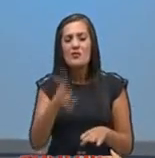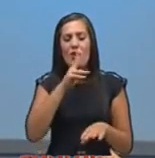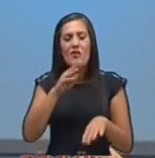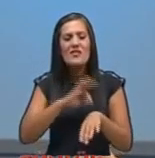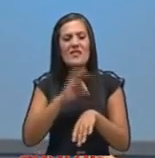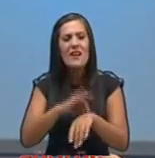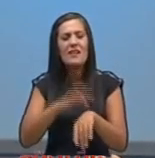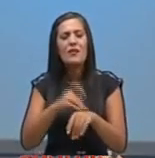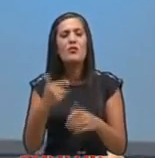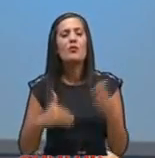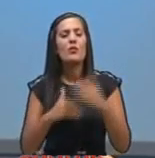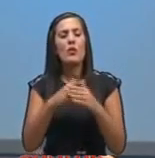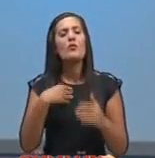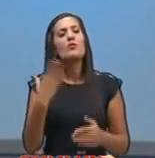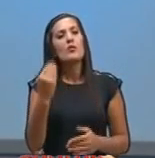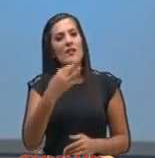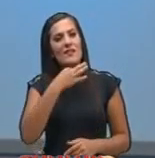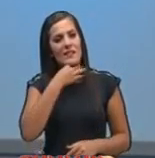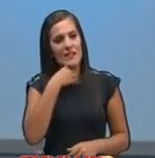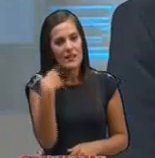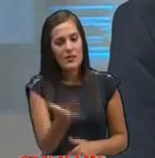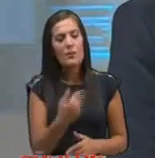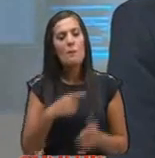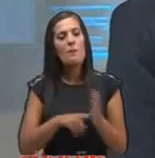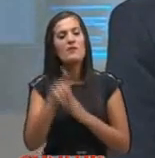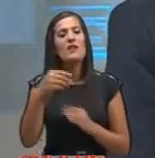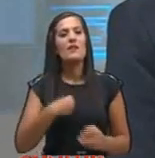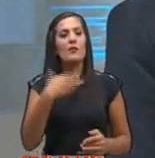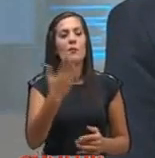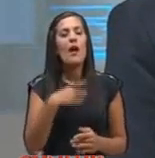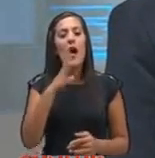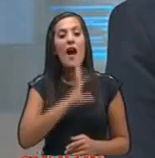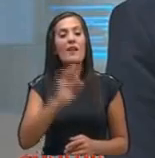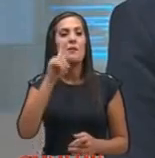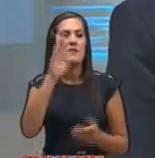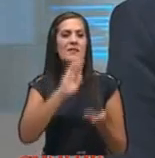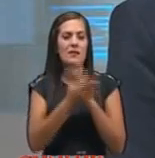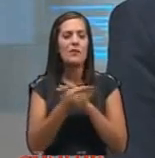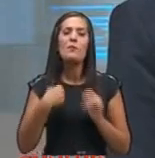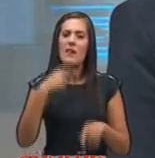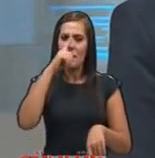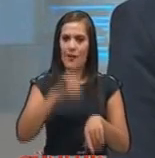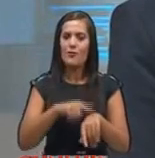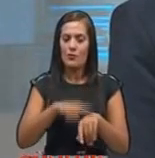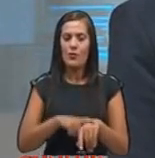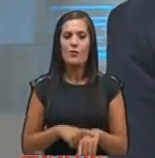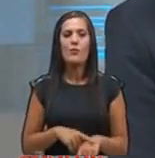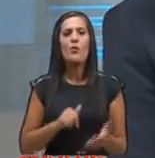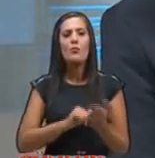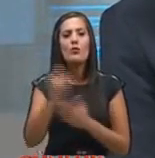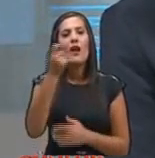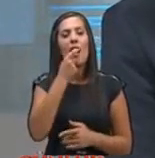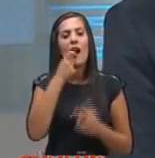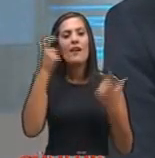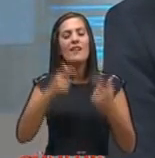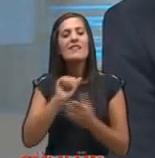o haz. Evet. Efendim teşekkür ediyoruz, başarılar diliyoruz. Ben İnşallah harika ediyorum. Bir sezon olsun ki öyle olacağına inanıyorum. Evet, tüm